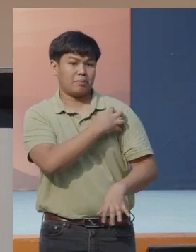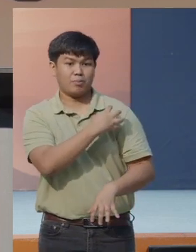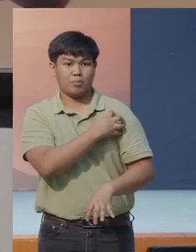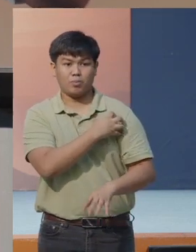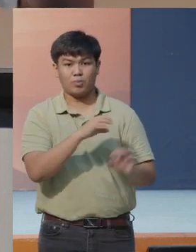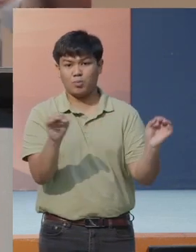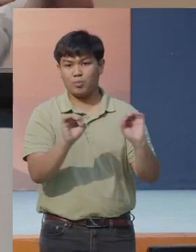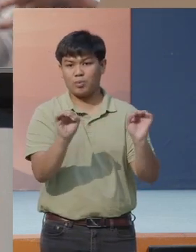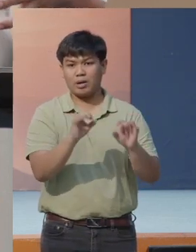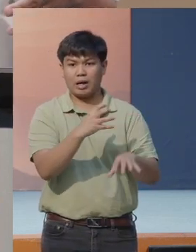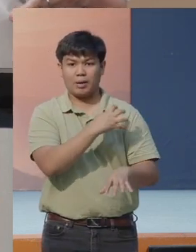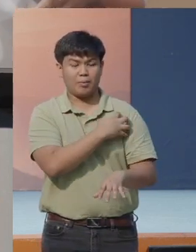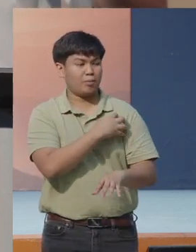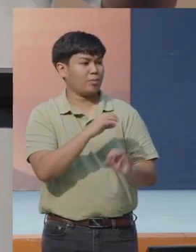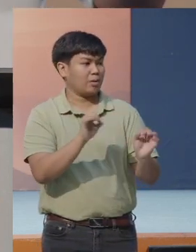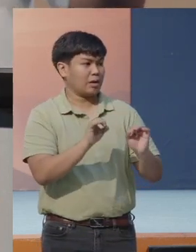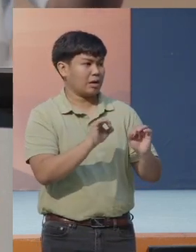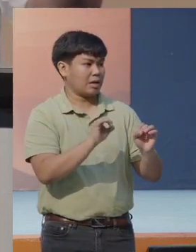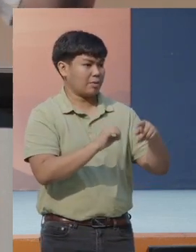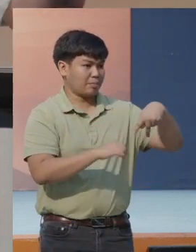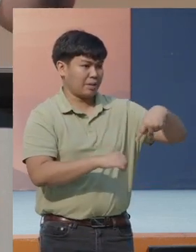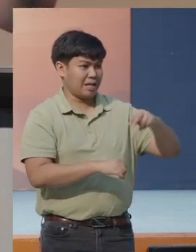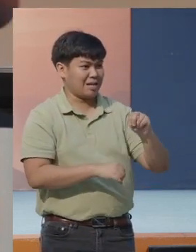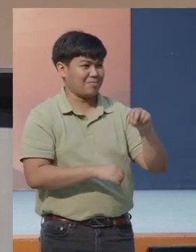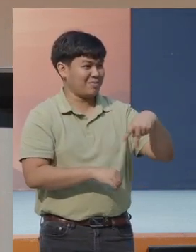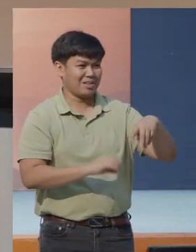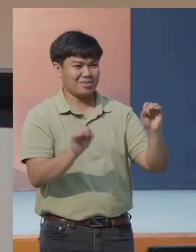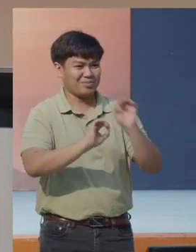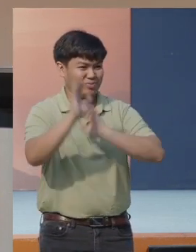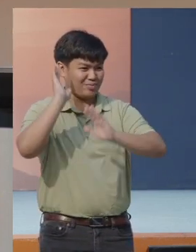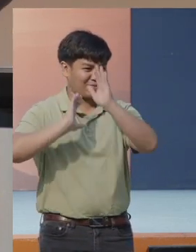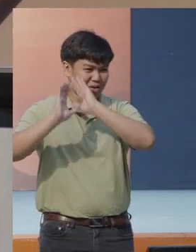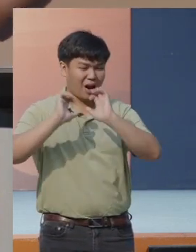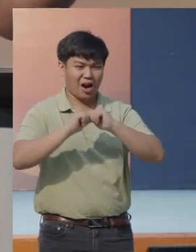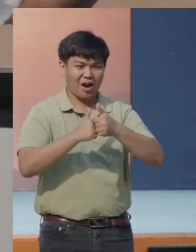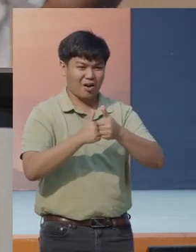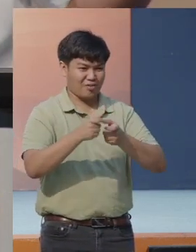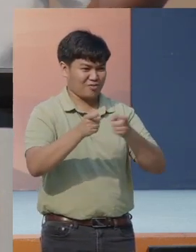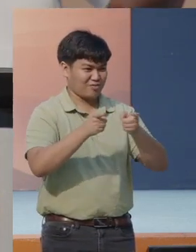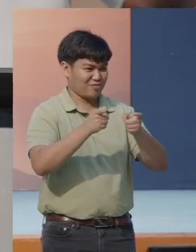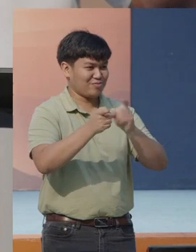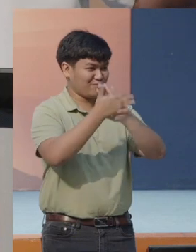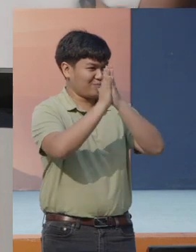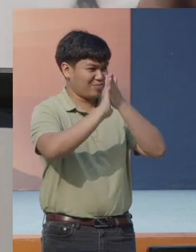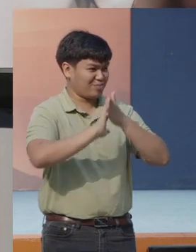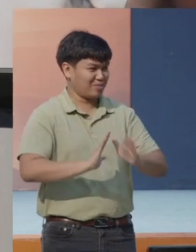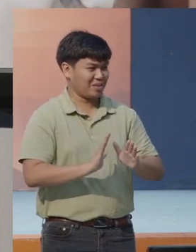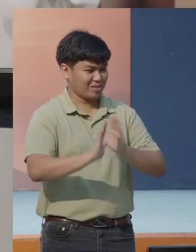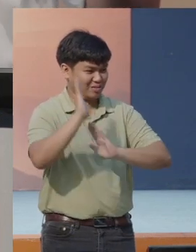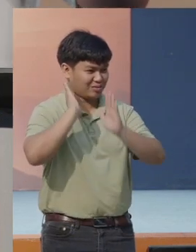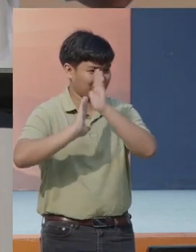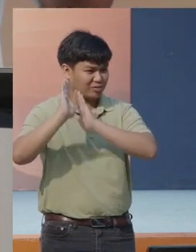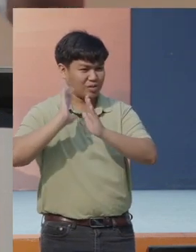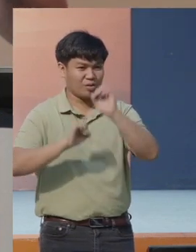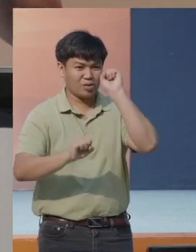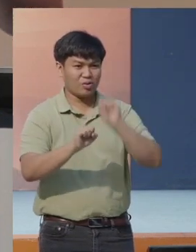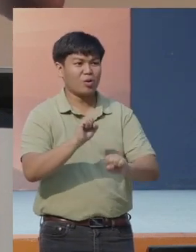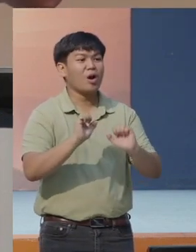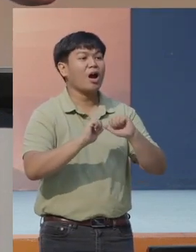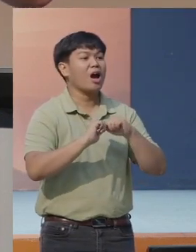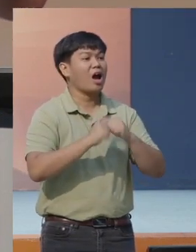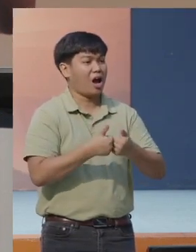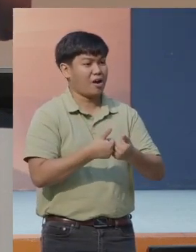Wala naman pong PNP na nangangasiwa sa peace and order ng mga tao noon, no? So